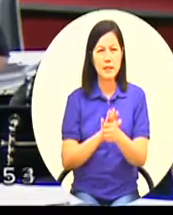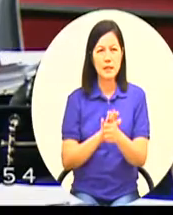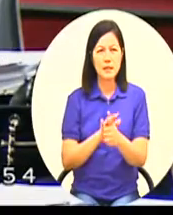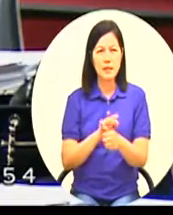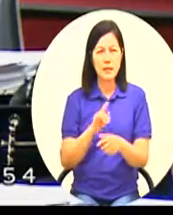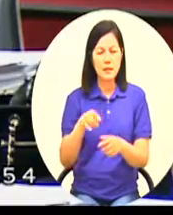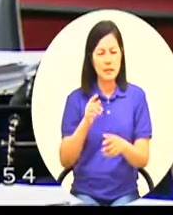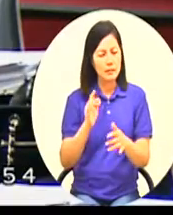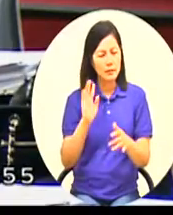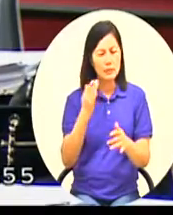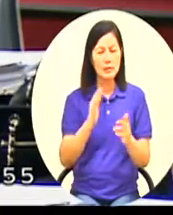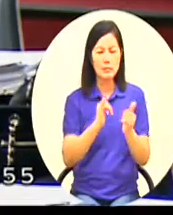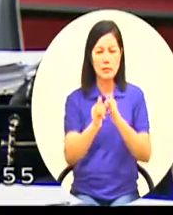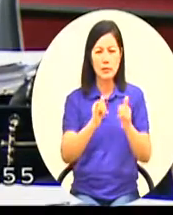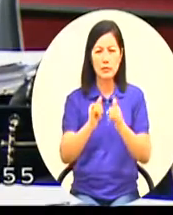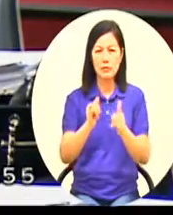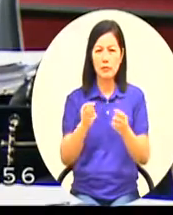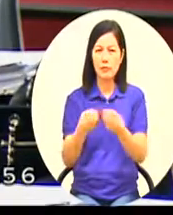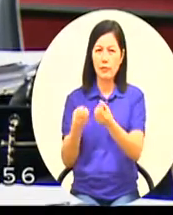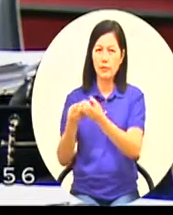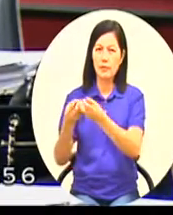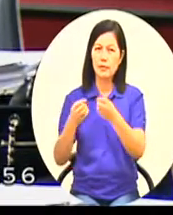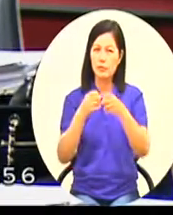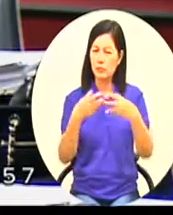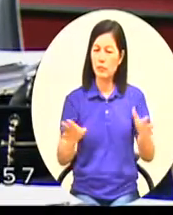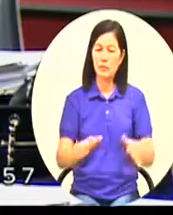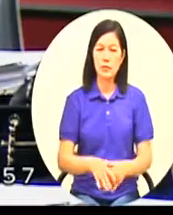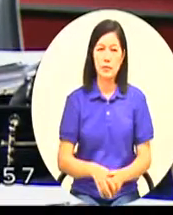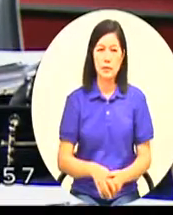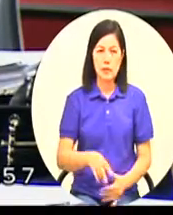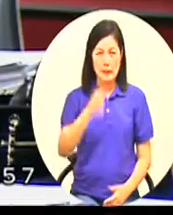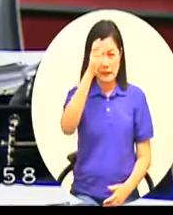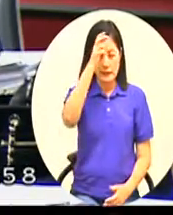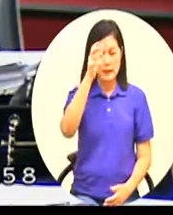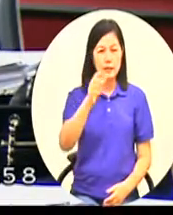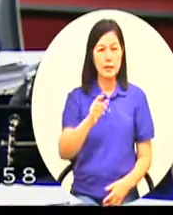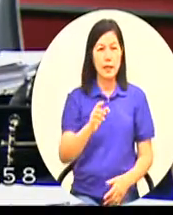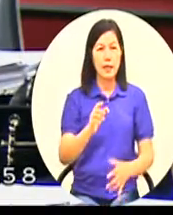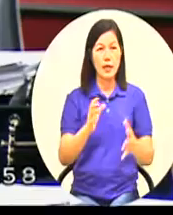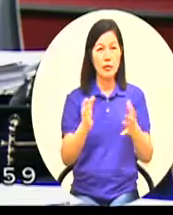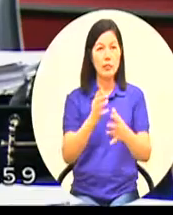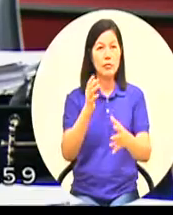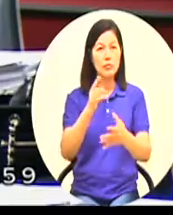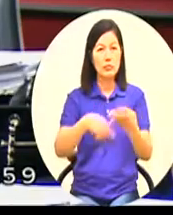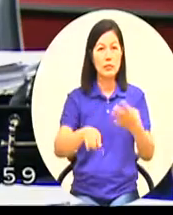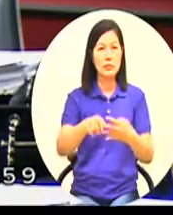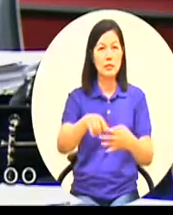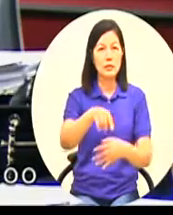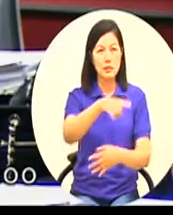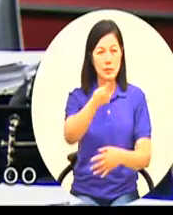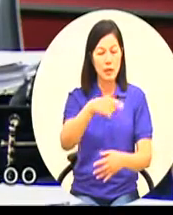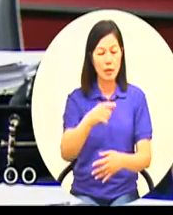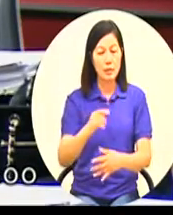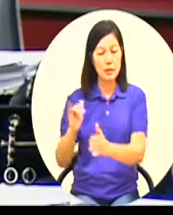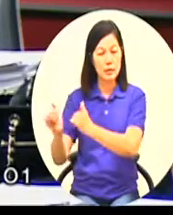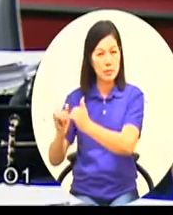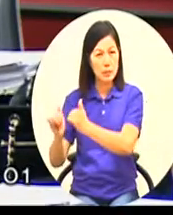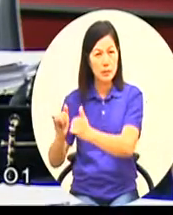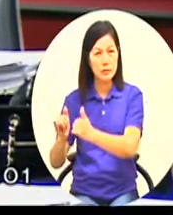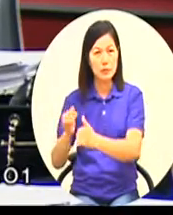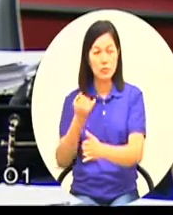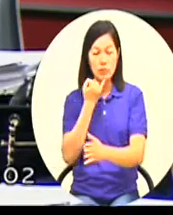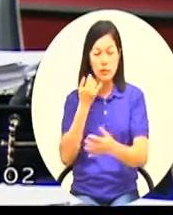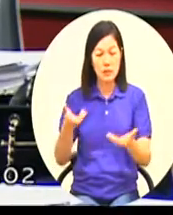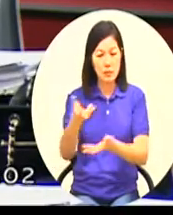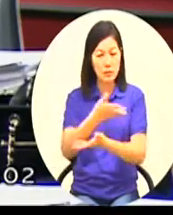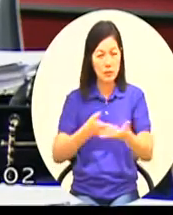哦。那刚刚看了局长的简报，你看我们的警察同仁还要用各种跟民众可以沟通